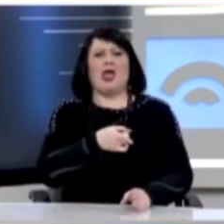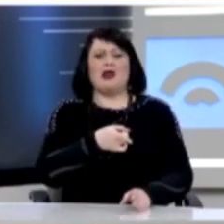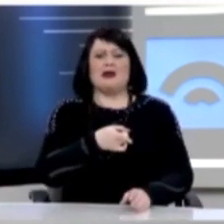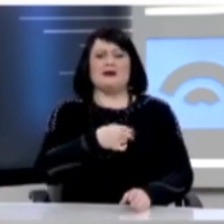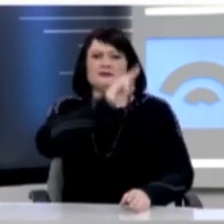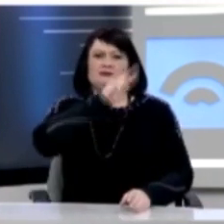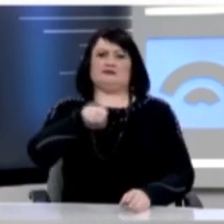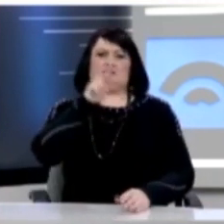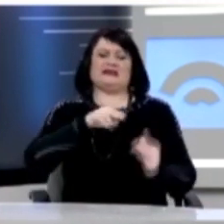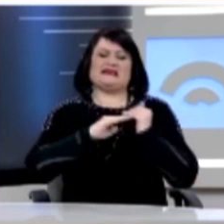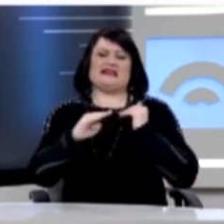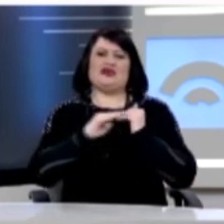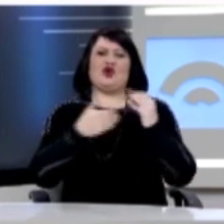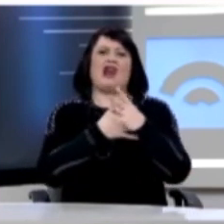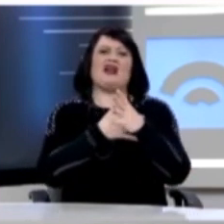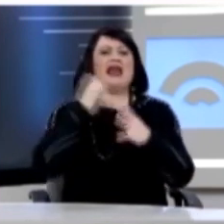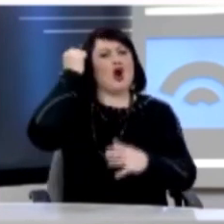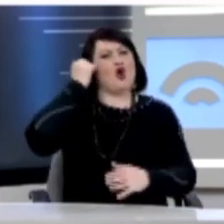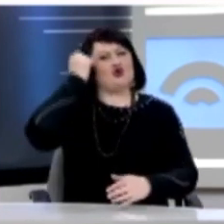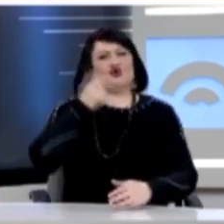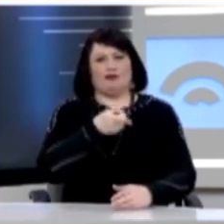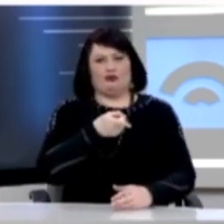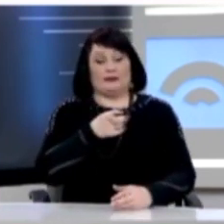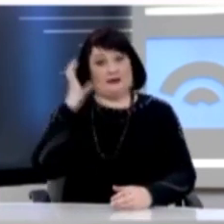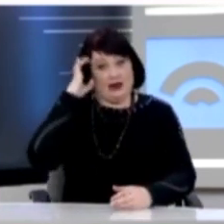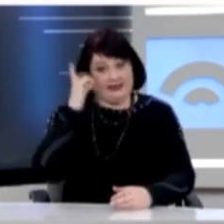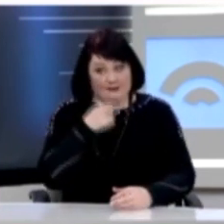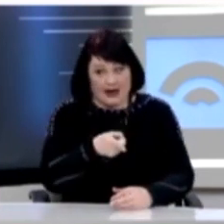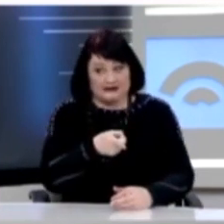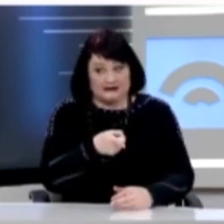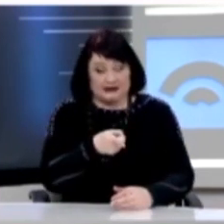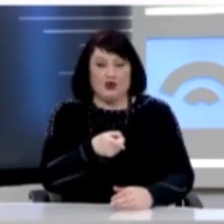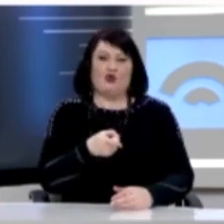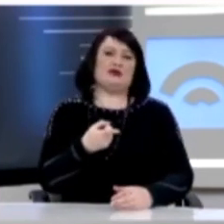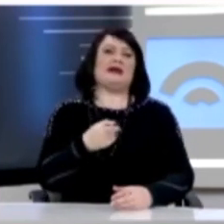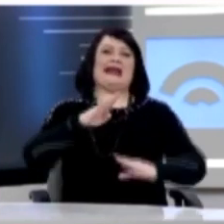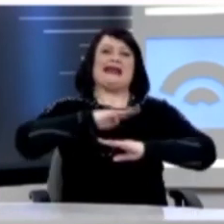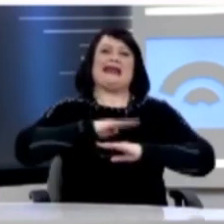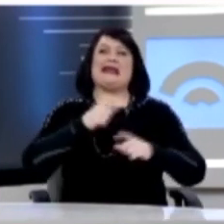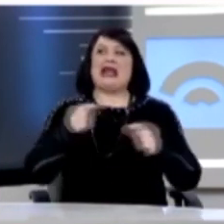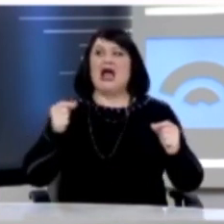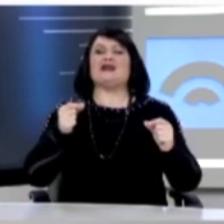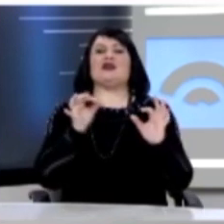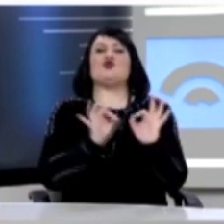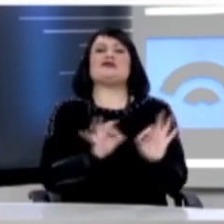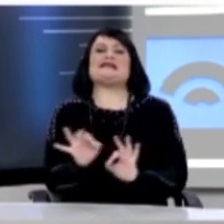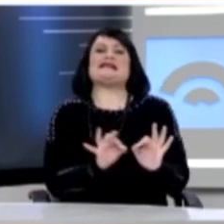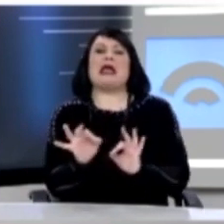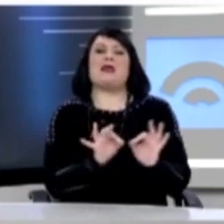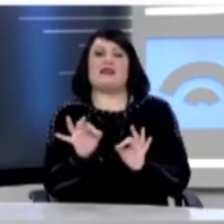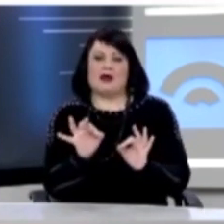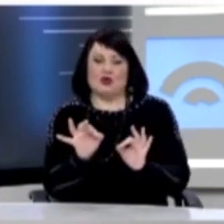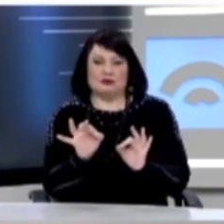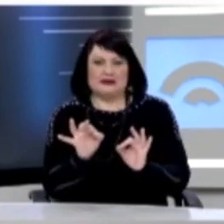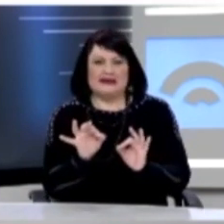κατάργηση συνόρων ανάμεσα σε Αλβανία και Κόσοβο. Θυμίζουμε ότι η προώθηση του νατοϊκού σχεδιασμού με τη Συμφωνία